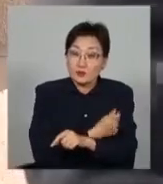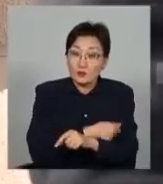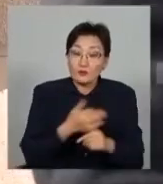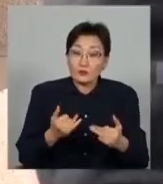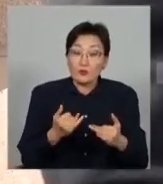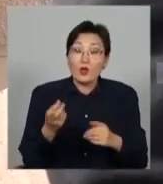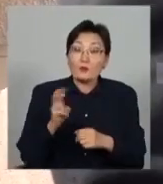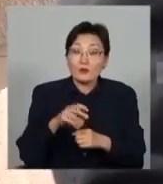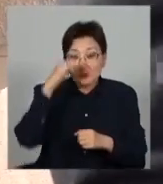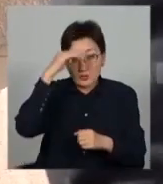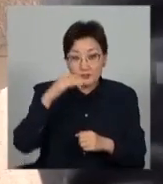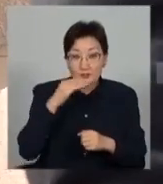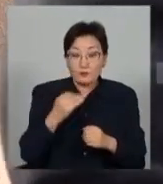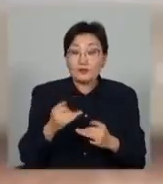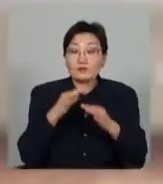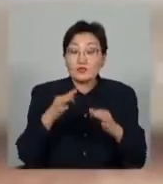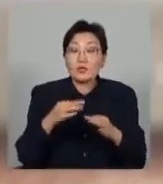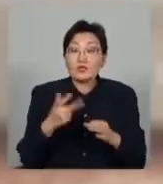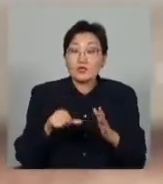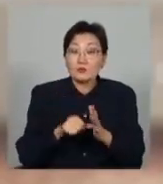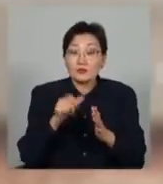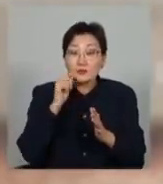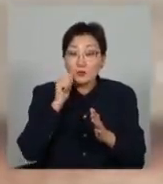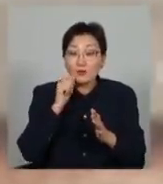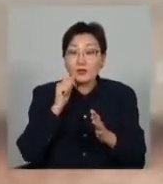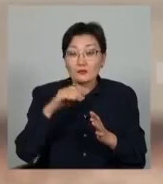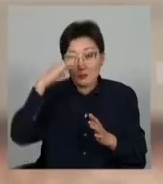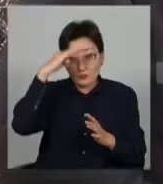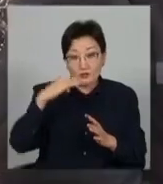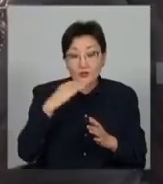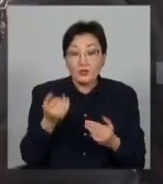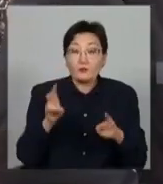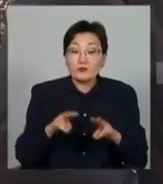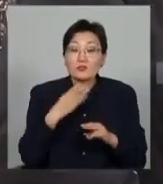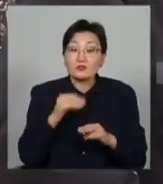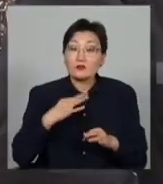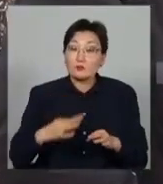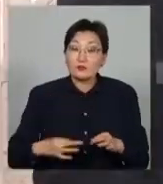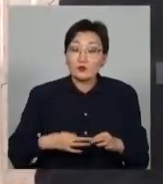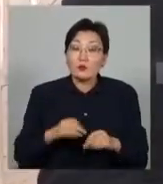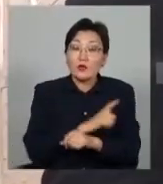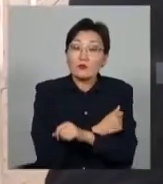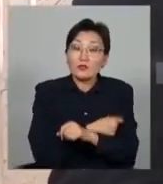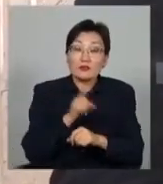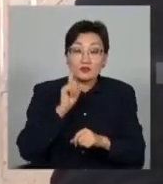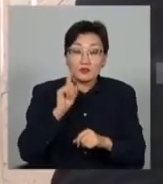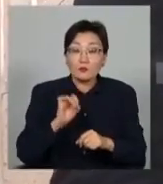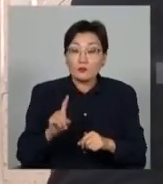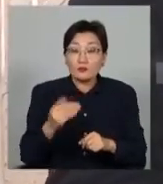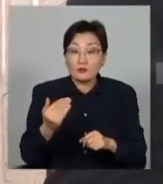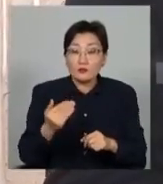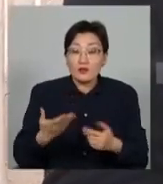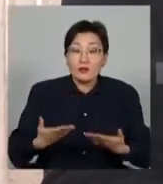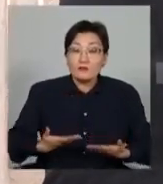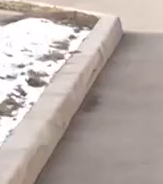сегодня к нему пришел отец. По словам 36-летнего Мирбека Тлепаева, он оставил своего ребенка в больнице на время из-за того, что им